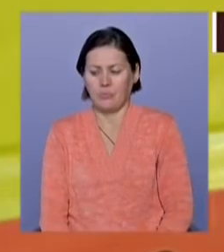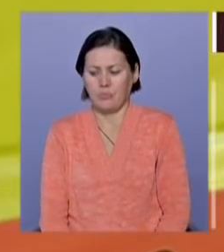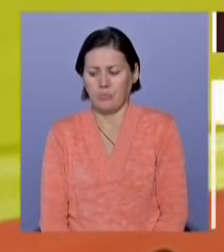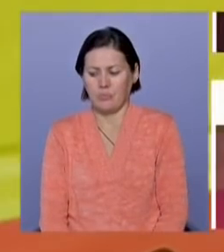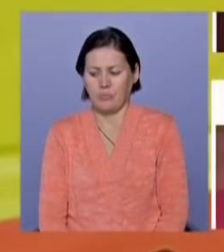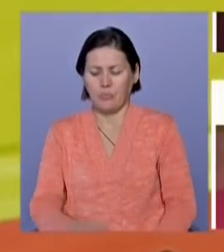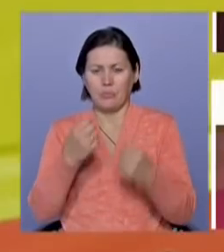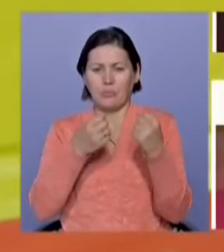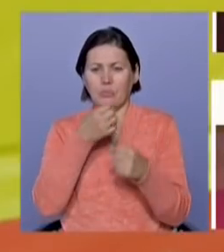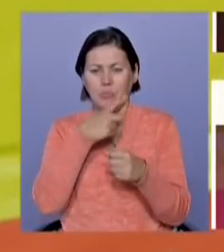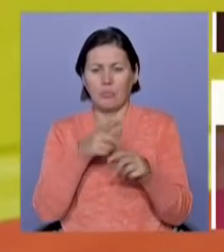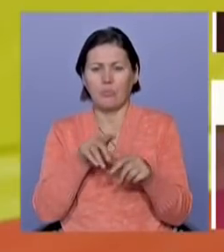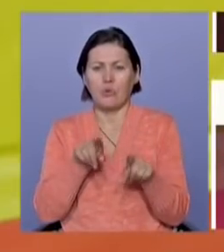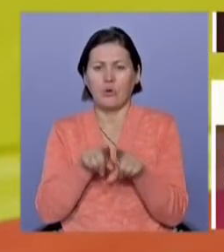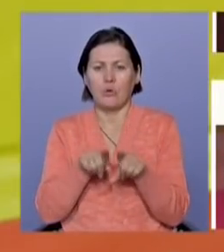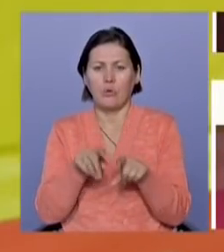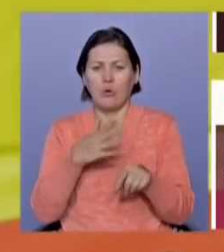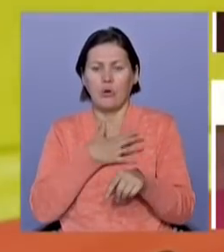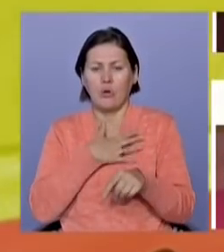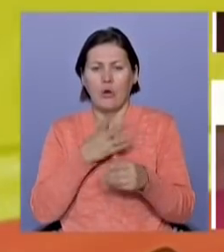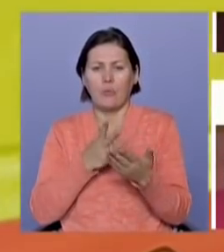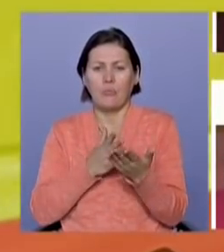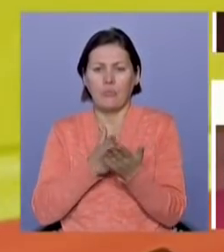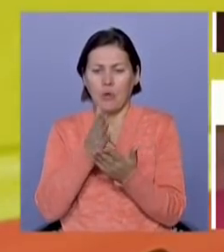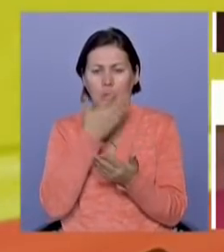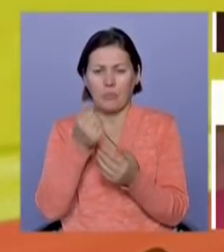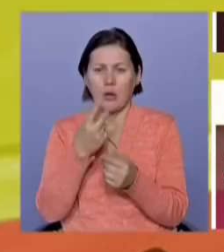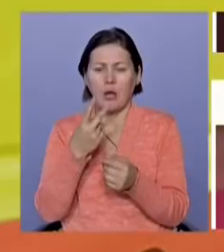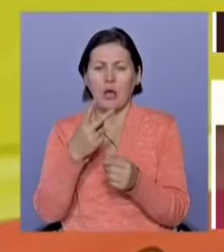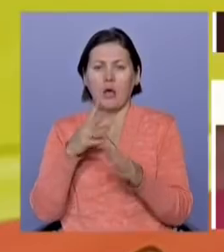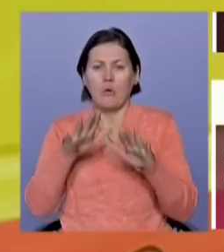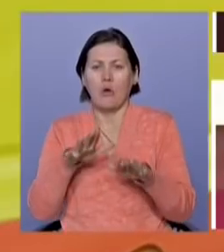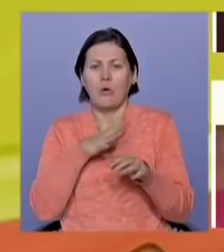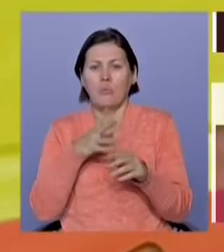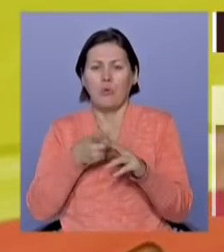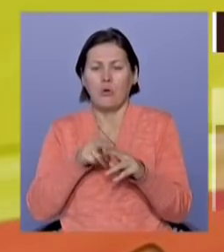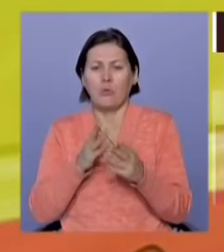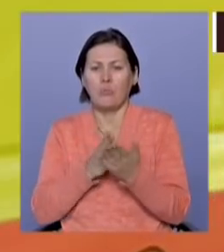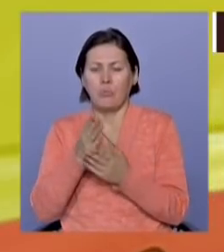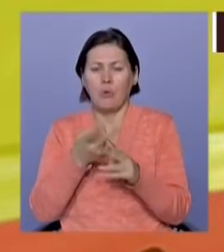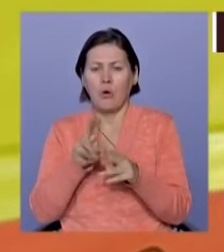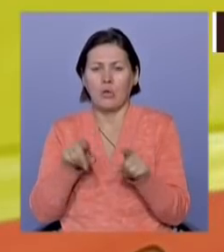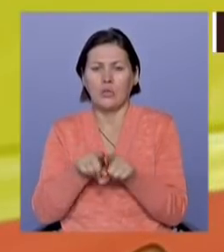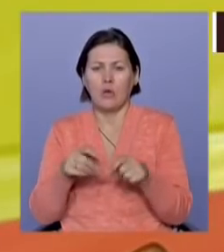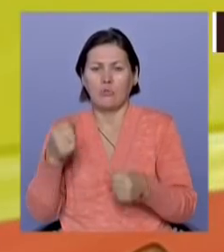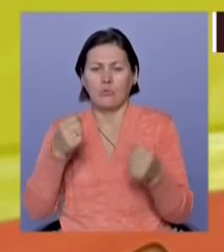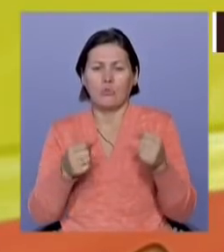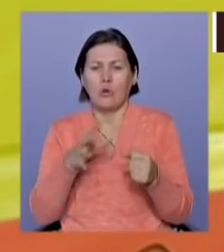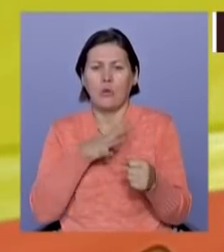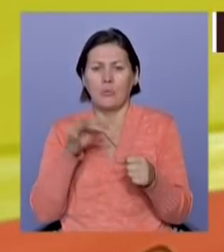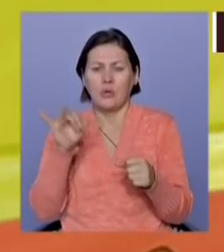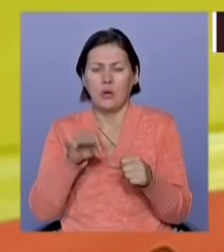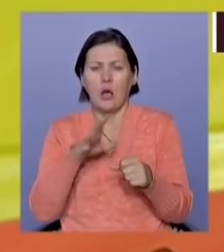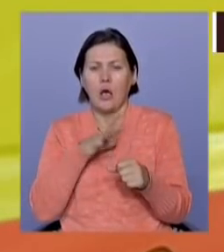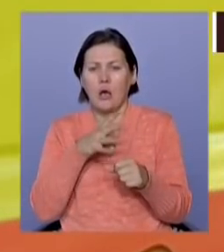Водителю не понравилось, что... Мен ол көліктің алдын кескенім жоқ. Екі аралықта орын болғандықтан сонда қарай жүрдім. Өйткені көлікте жедел ота жасалуы